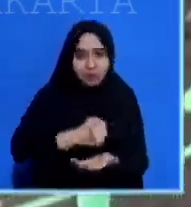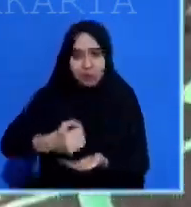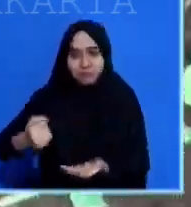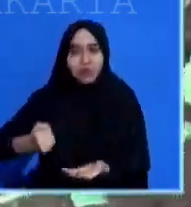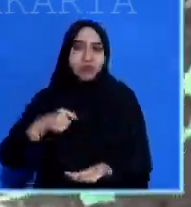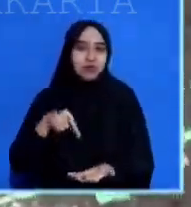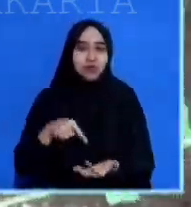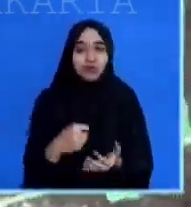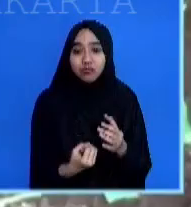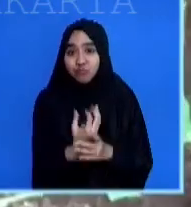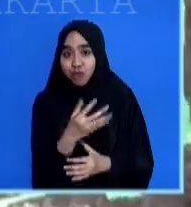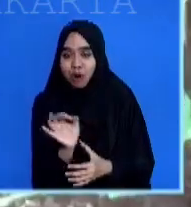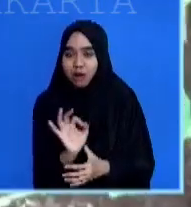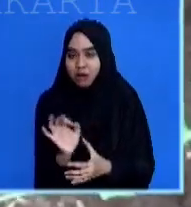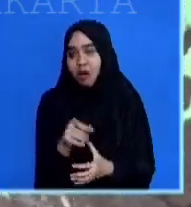oetuh